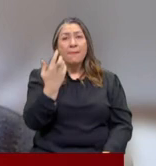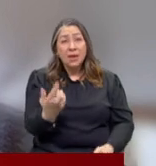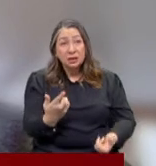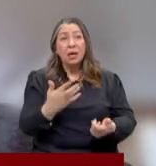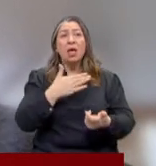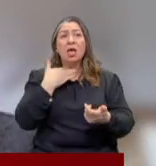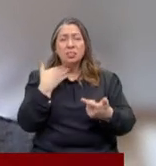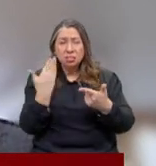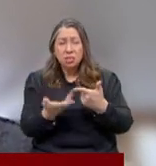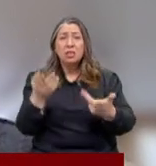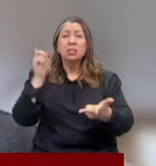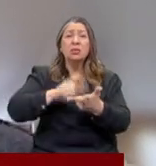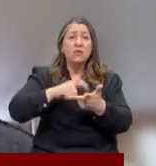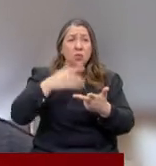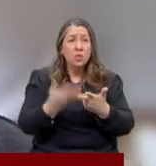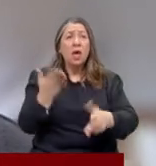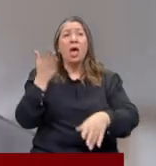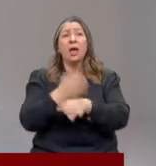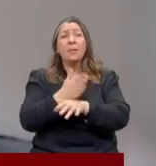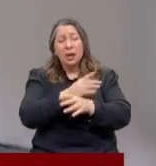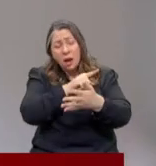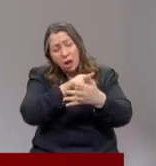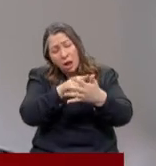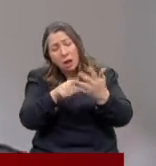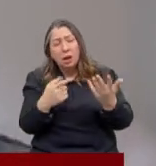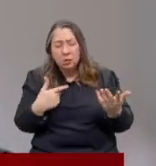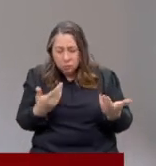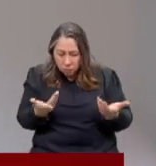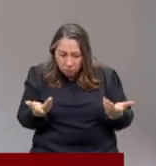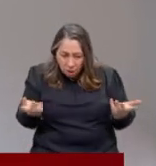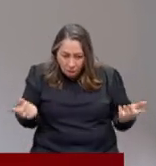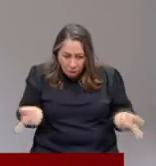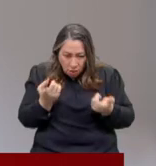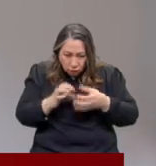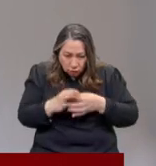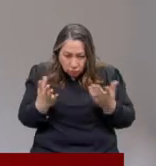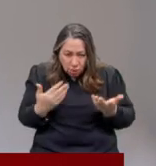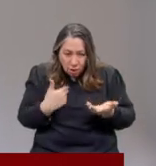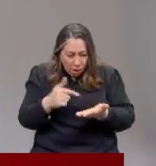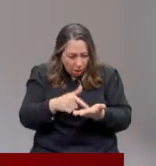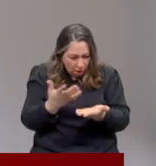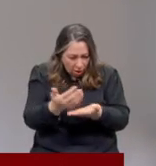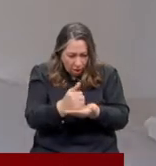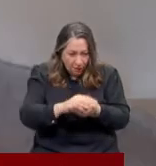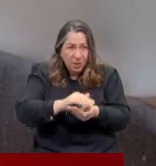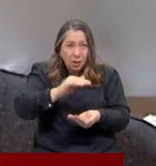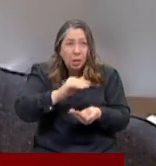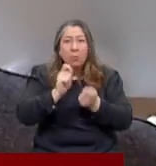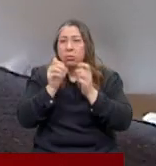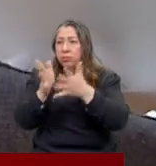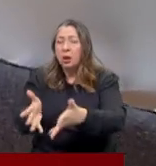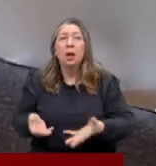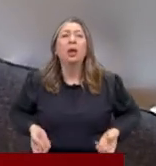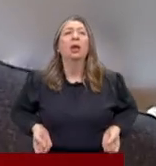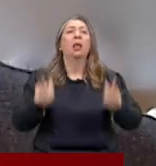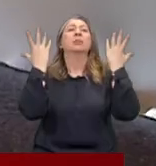tutun, etinden tutun, tavuğundan tutun, ekmeğine kadar. İşin içinde çıkamadık. Çıkamayacağında elimizde avucumuzda olan her şeyi de verdik bu defa. Ona da